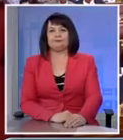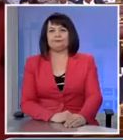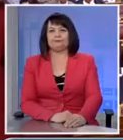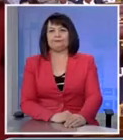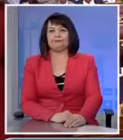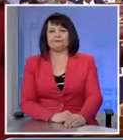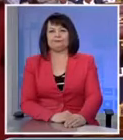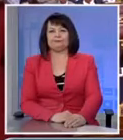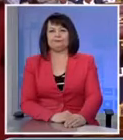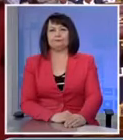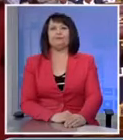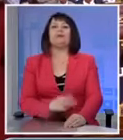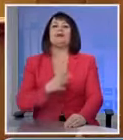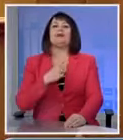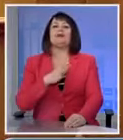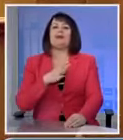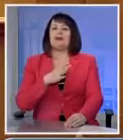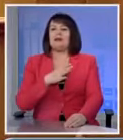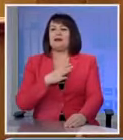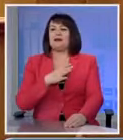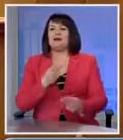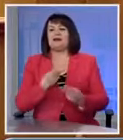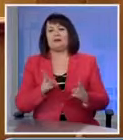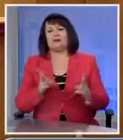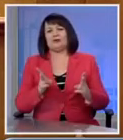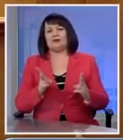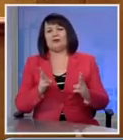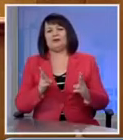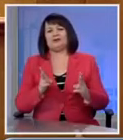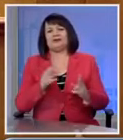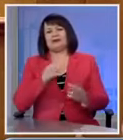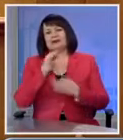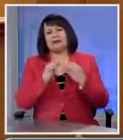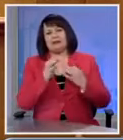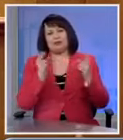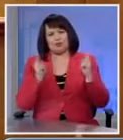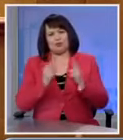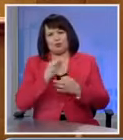Θα ήθελα σε αυτό το σημείο να μου επιτρέψετε και μια μικρή αναφορά